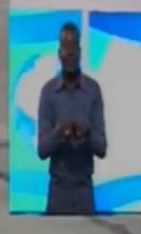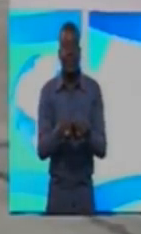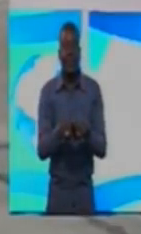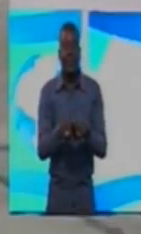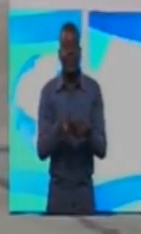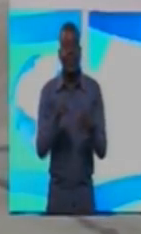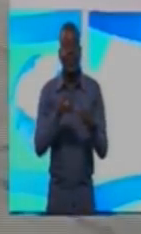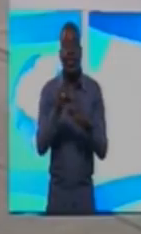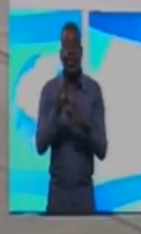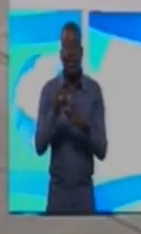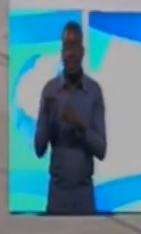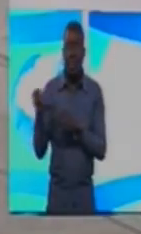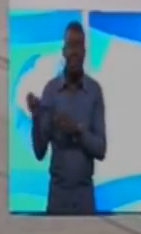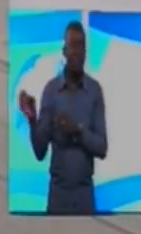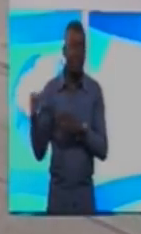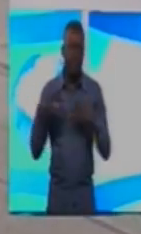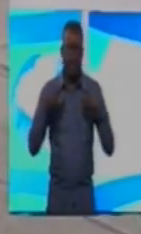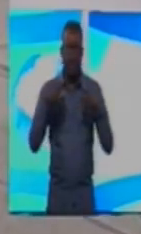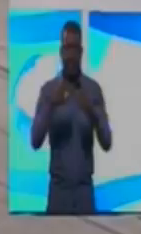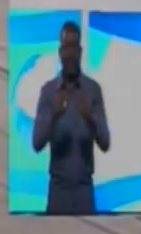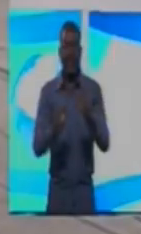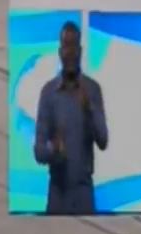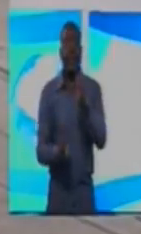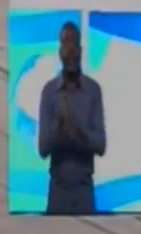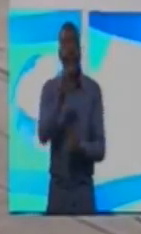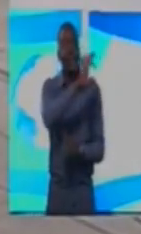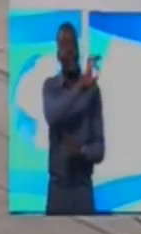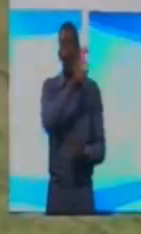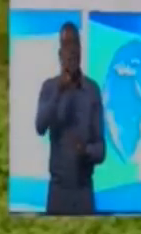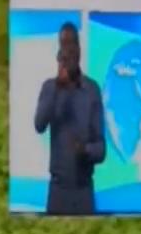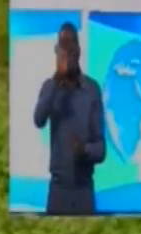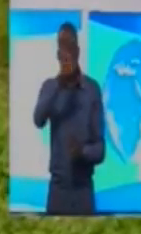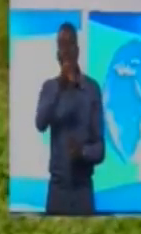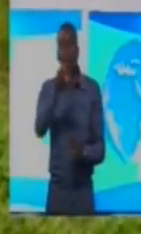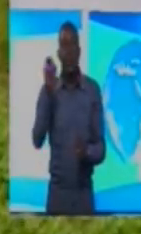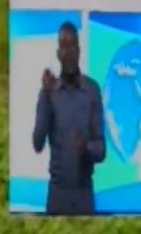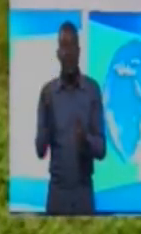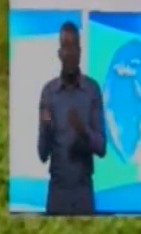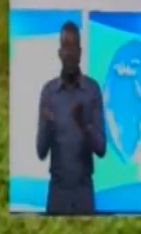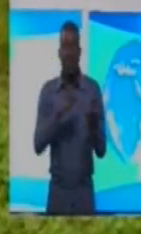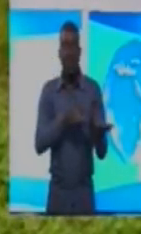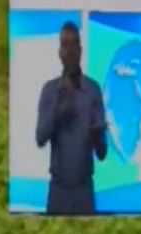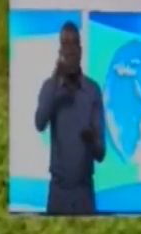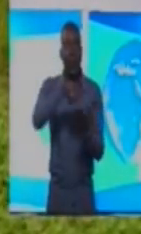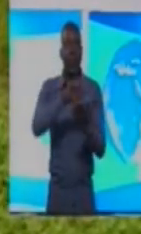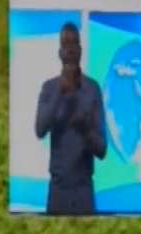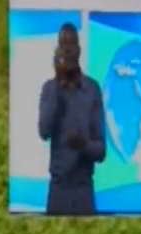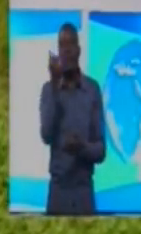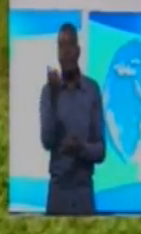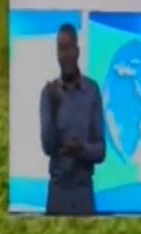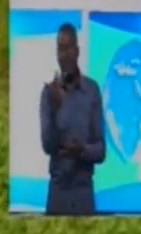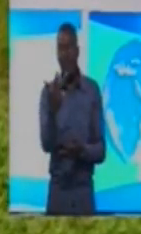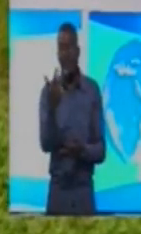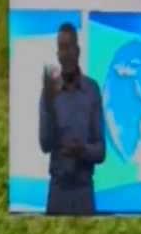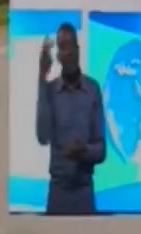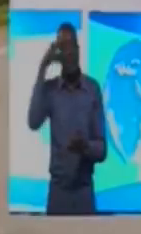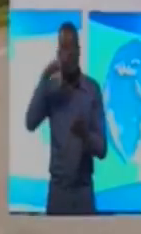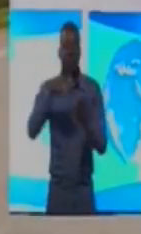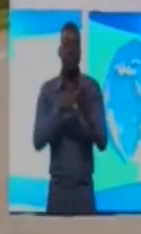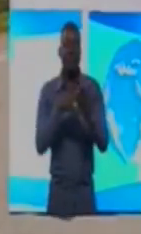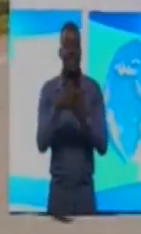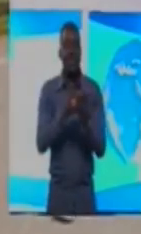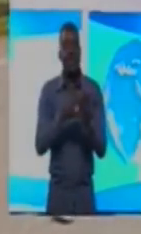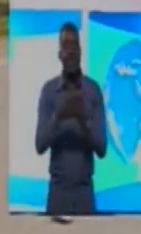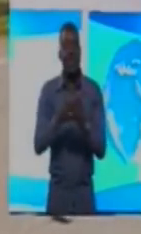Moins puissant qu'Aïan, le typhon qui avait fait plus de 7300 morts est disparu en 2013. Fanfon serait en train de s'affaiblir